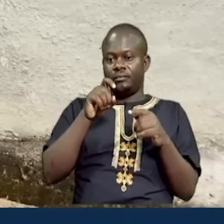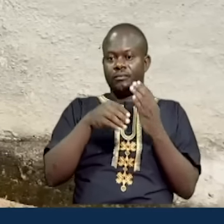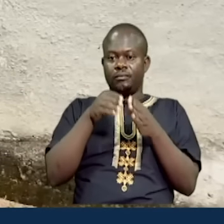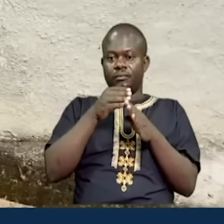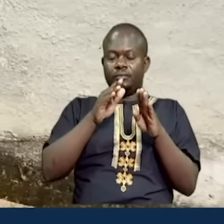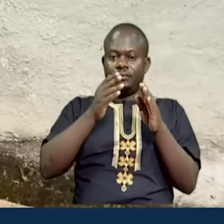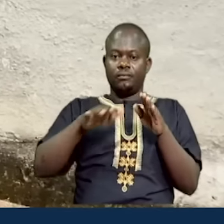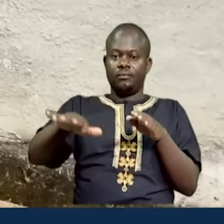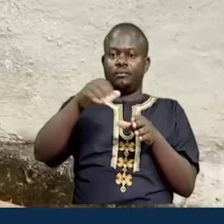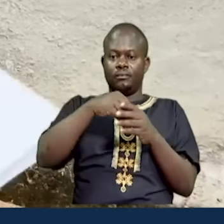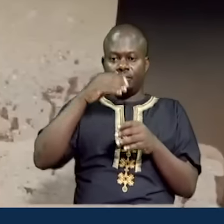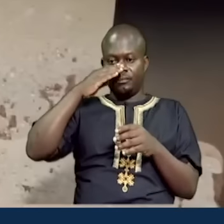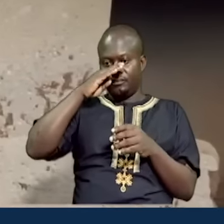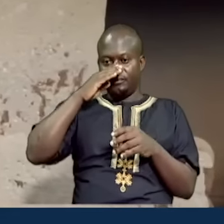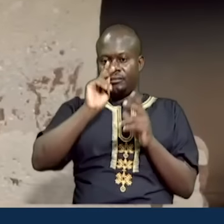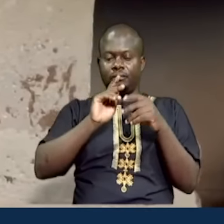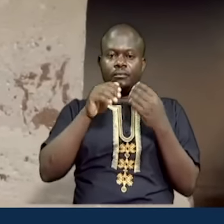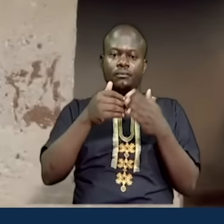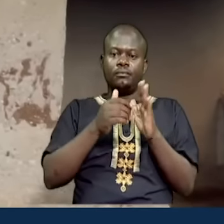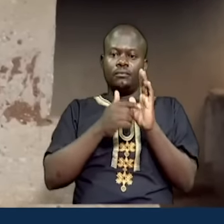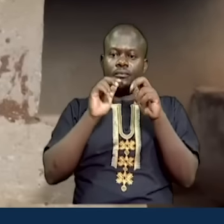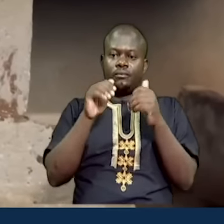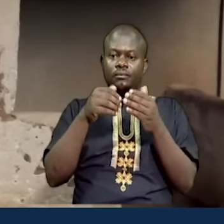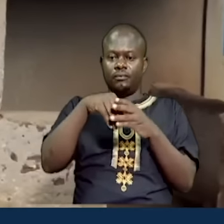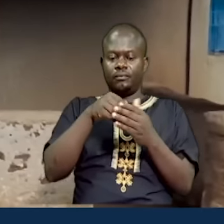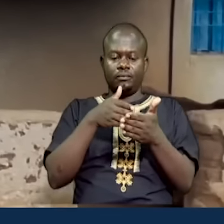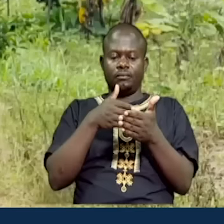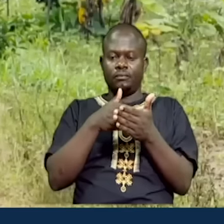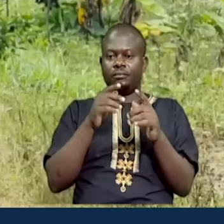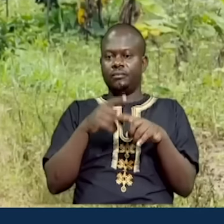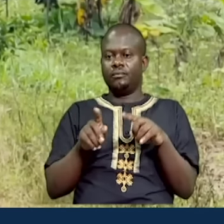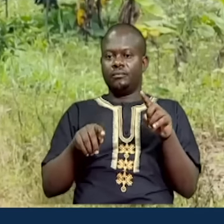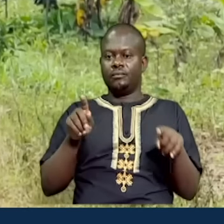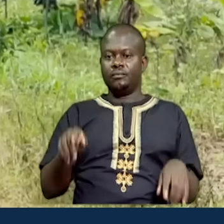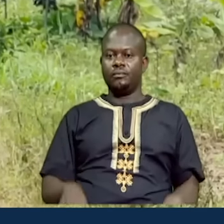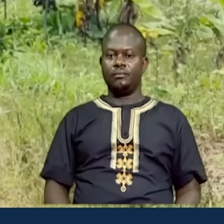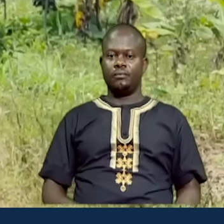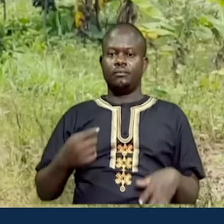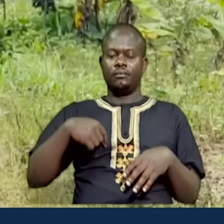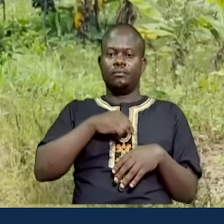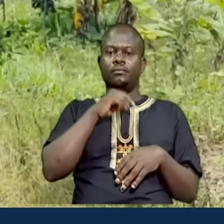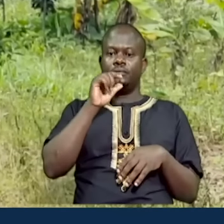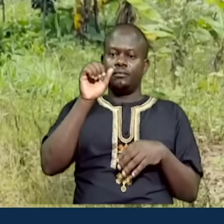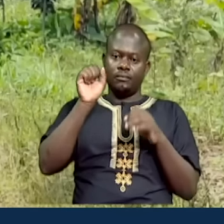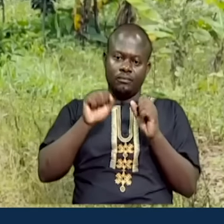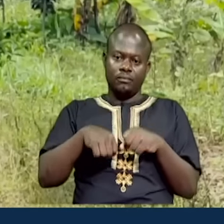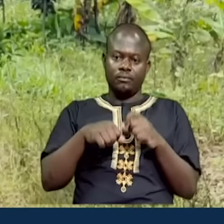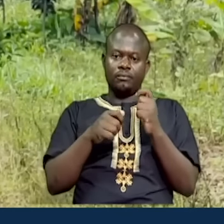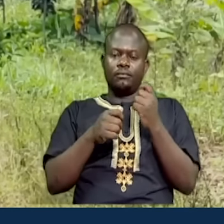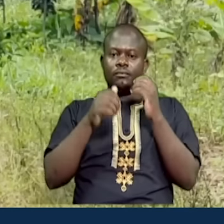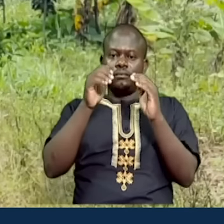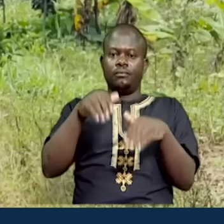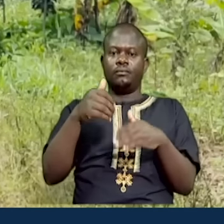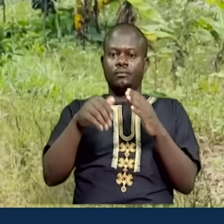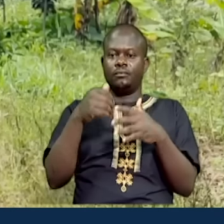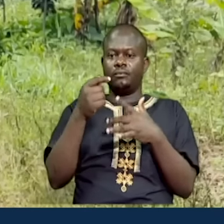stade y'akarere ka Nyanza aba baturage bagaragaza ko birimo imbogamizi zinyuranye ntago tubasha kuba twahinga